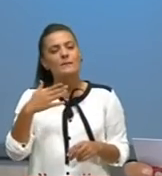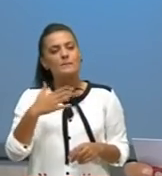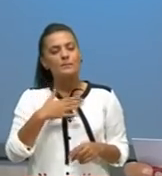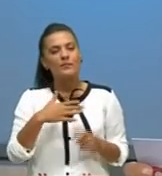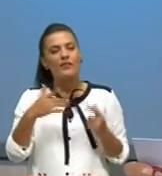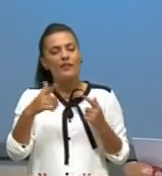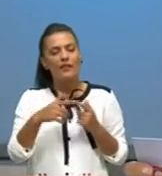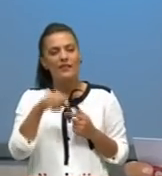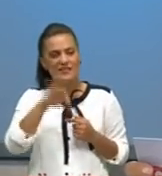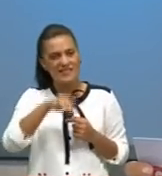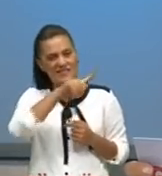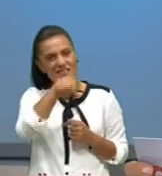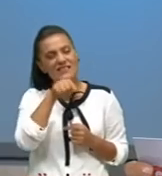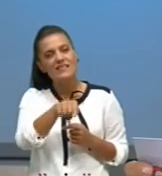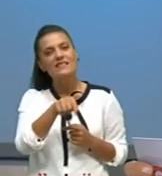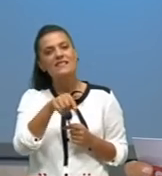Siz